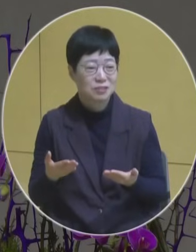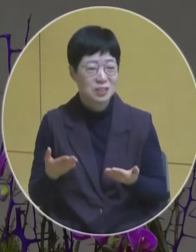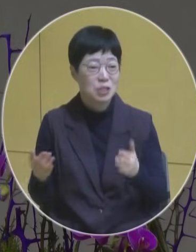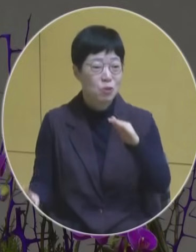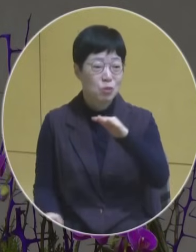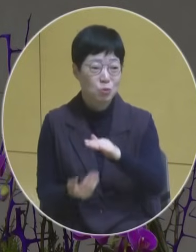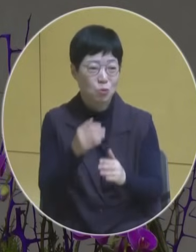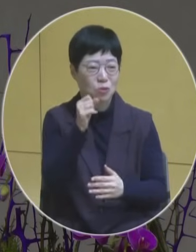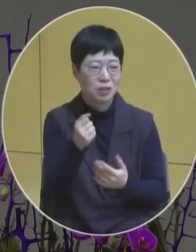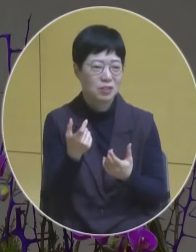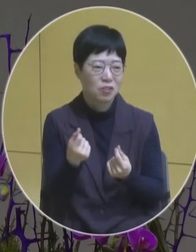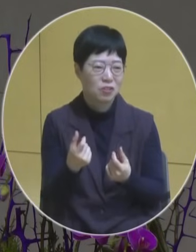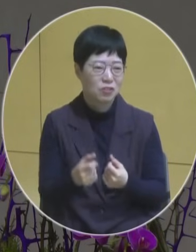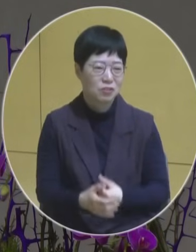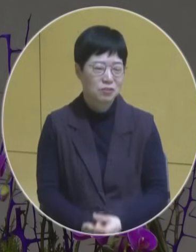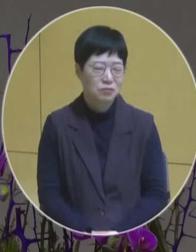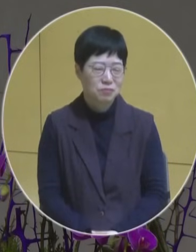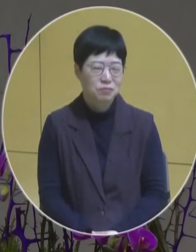이루어졌으면 좋겠습니다.